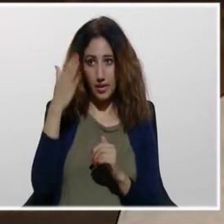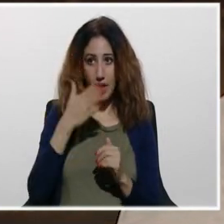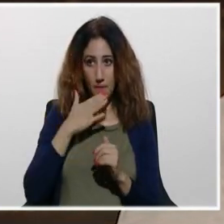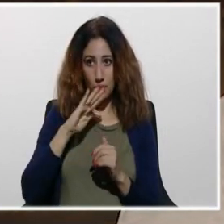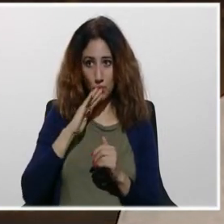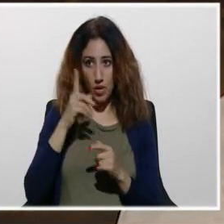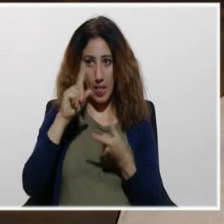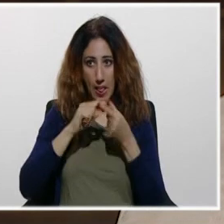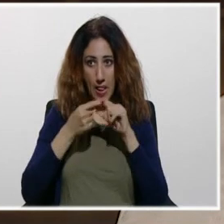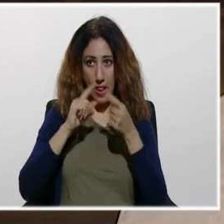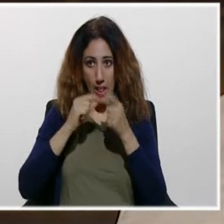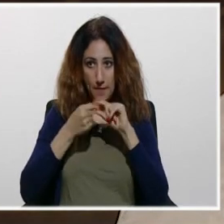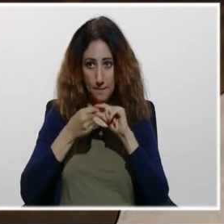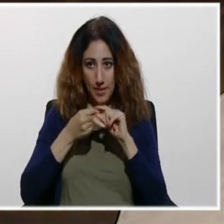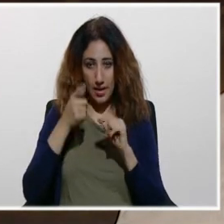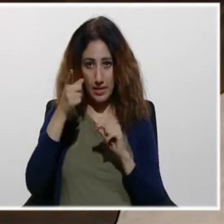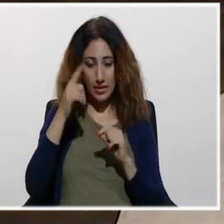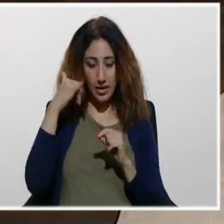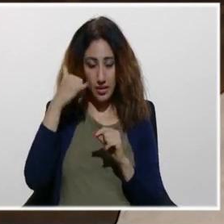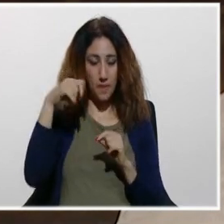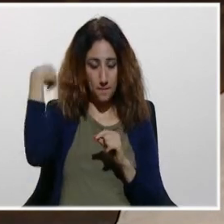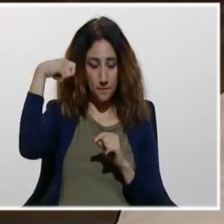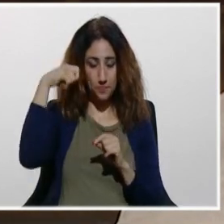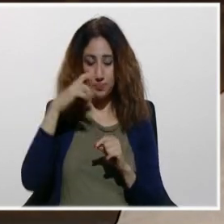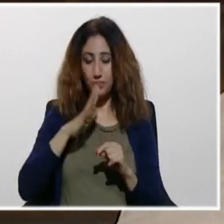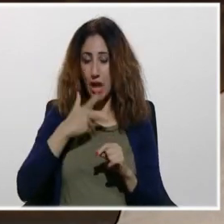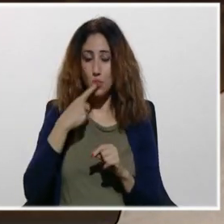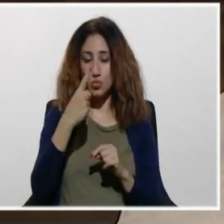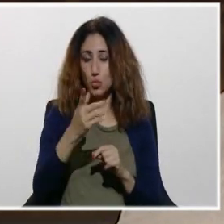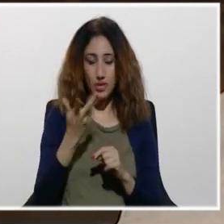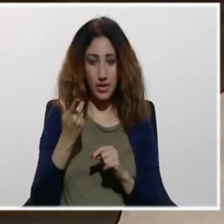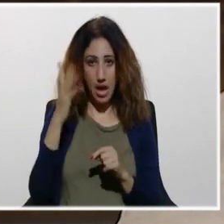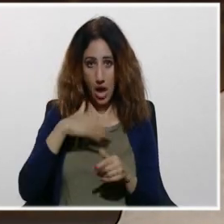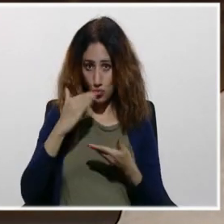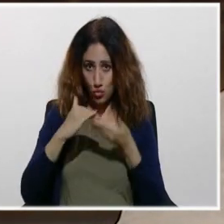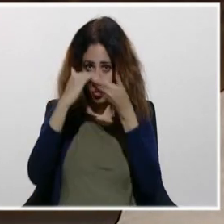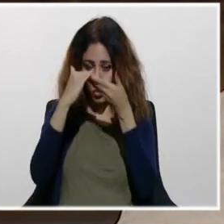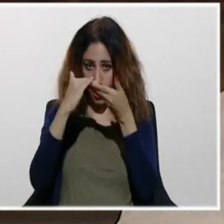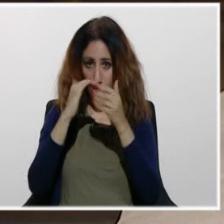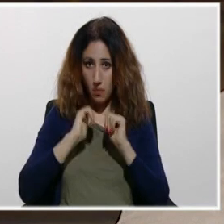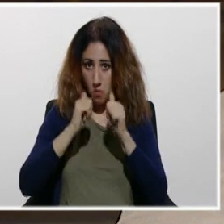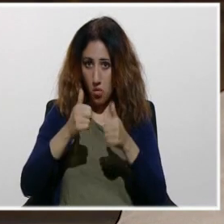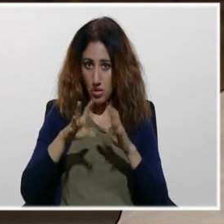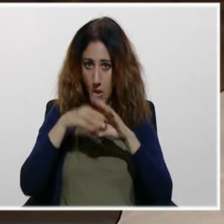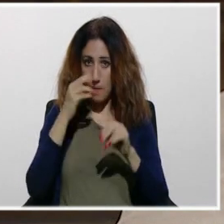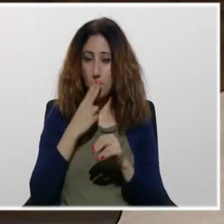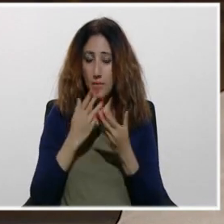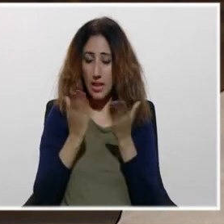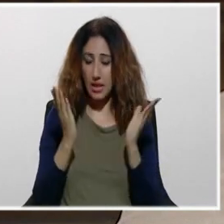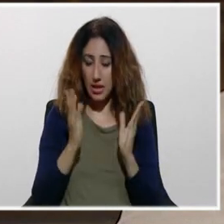ازاي حضرتك؟ الله يخليك يبارك فيك. اهلا بيك يا فندم. عايزه تقولي لنا ايه؟ فانا سمعت انك انت عايزه يعني تبدي مبادره جميله مع